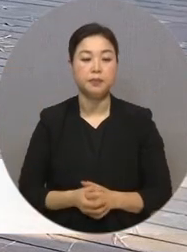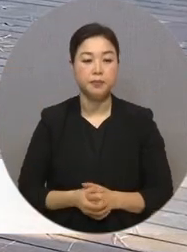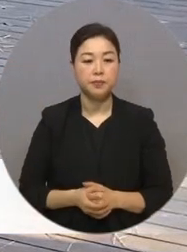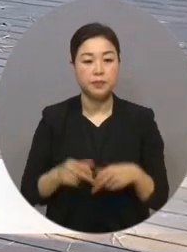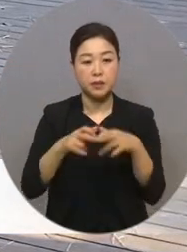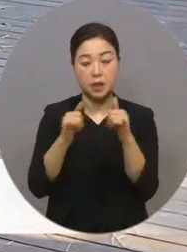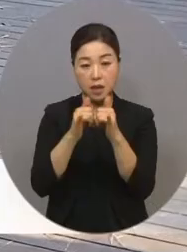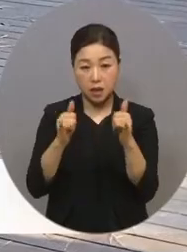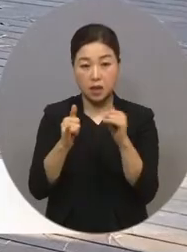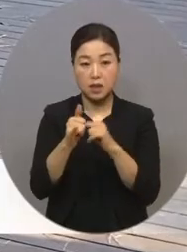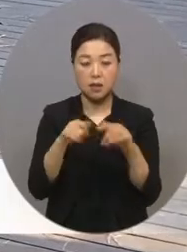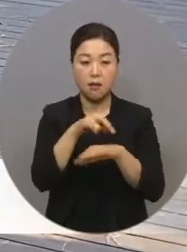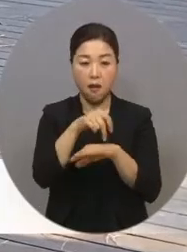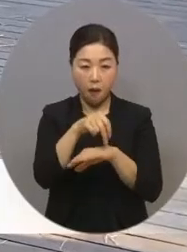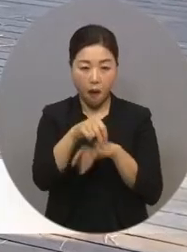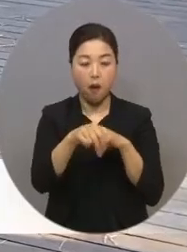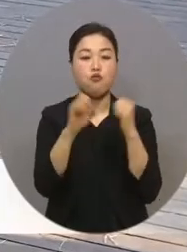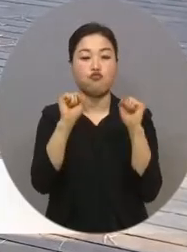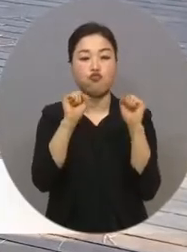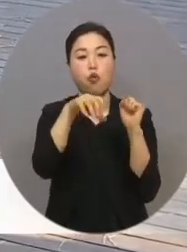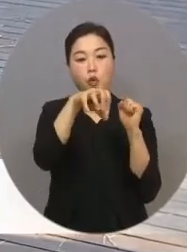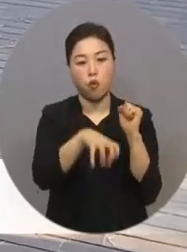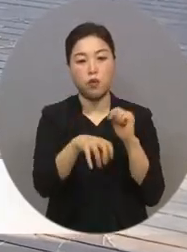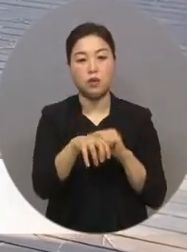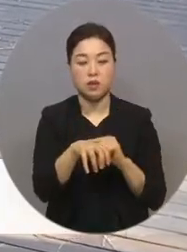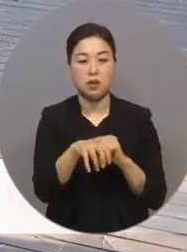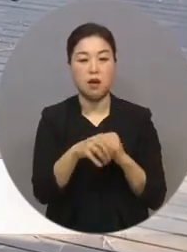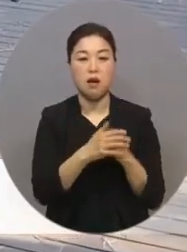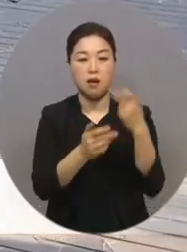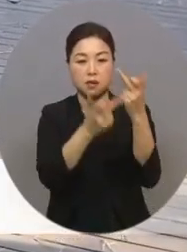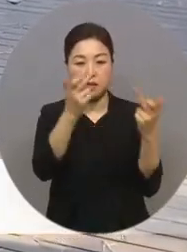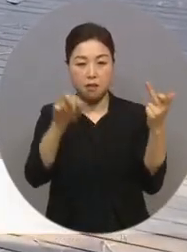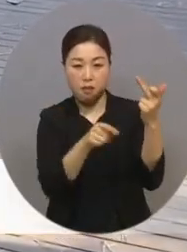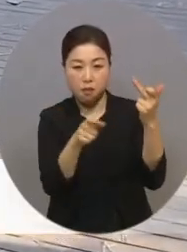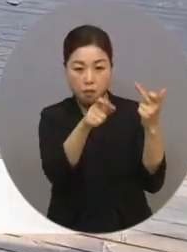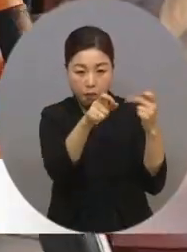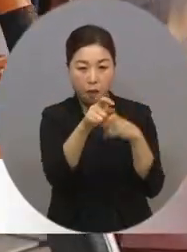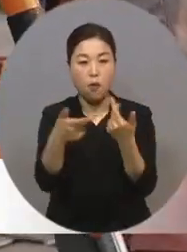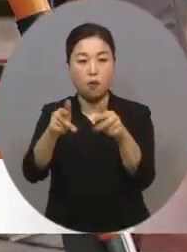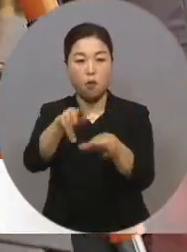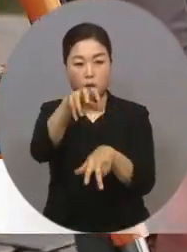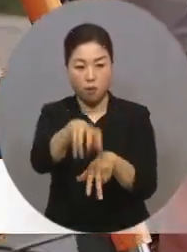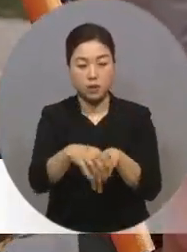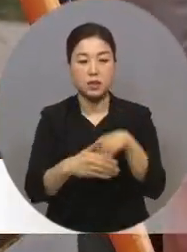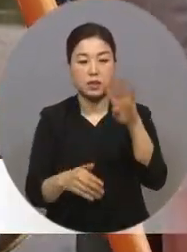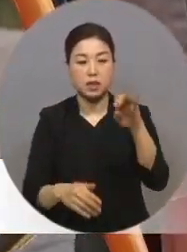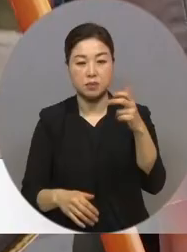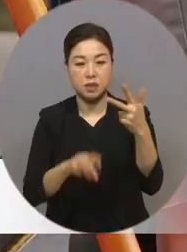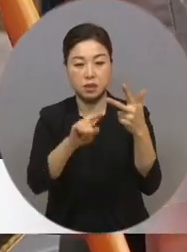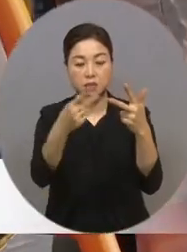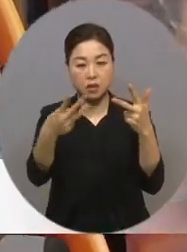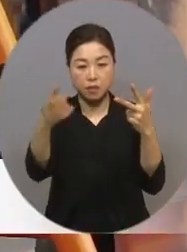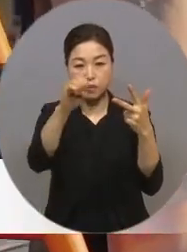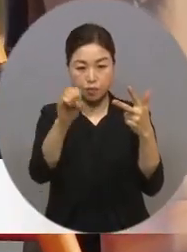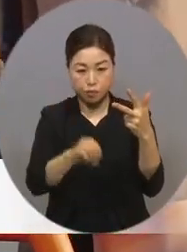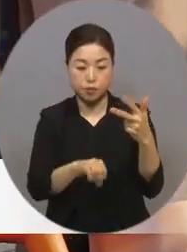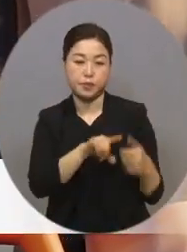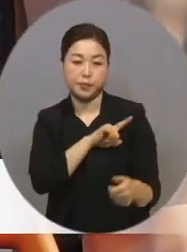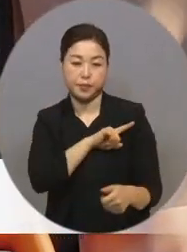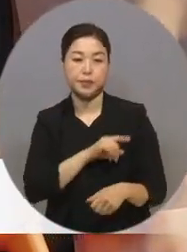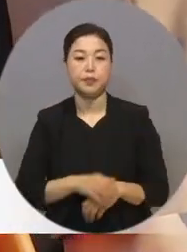장애인이 주로 이용하는 운동 장소는 근처 야외 등산로와 공원 등이 47.3% 가장